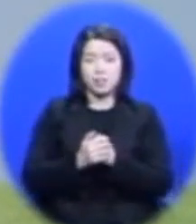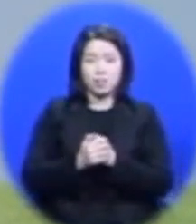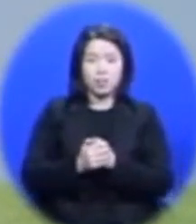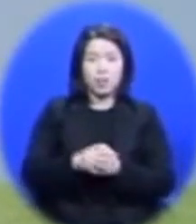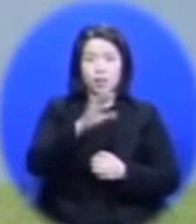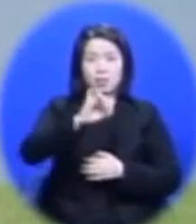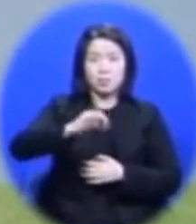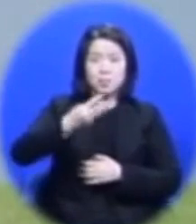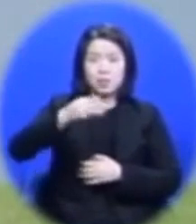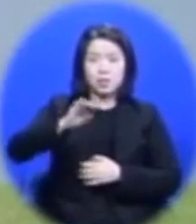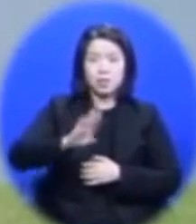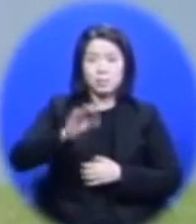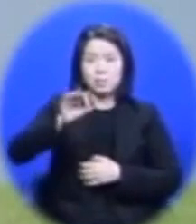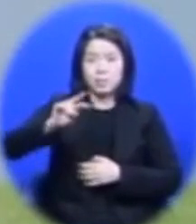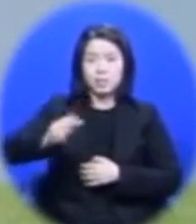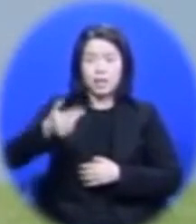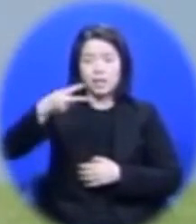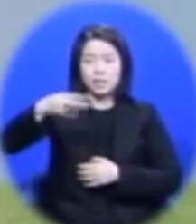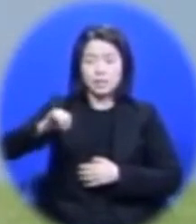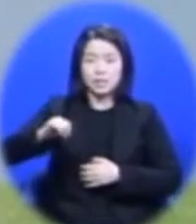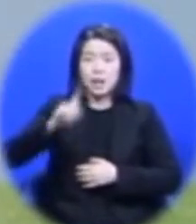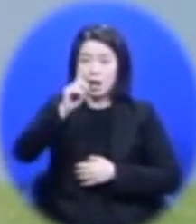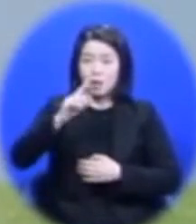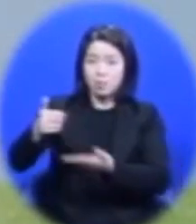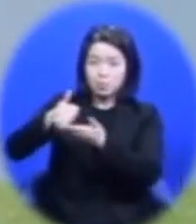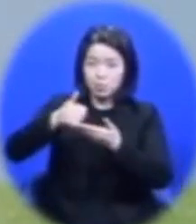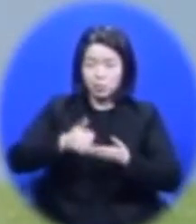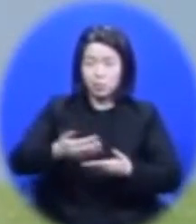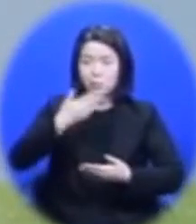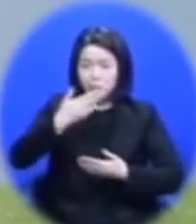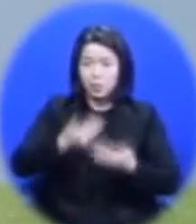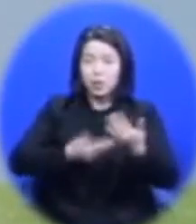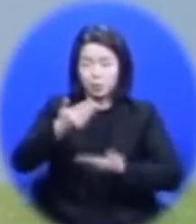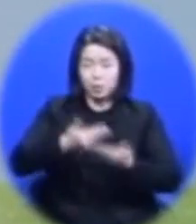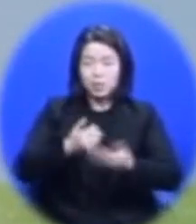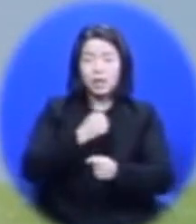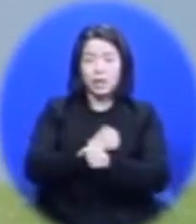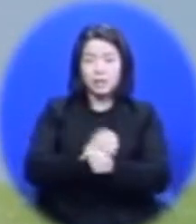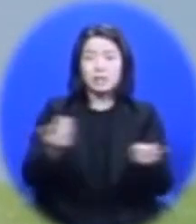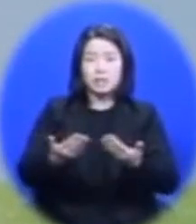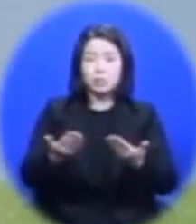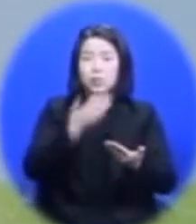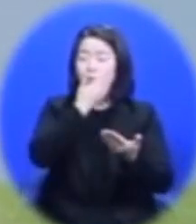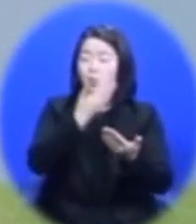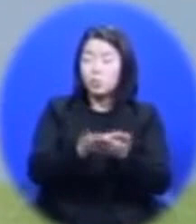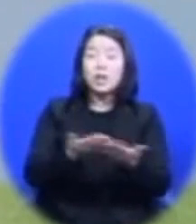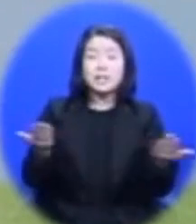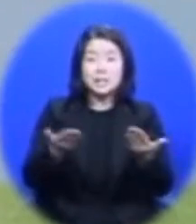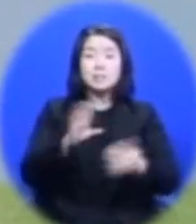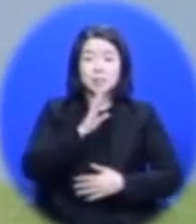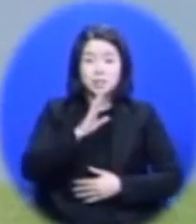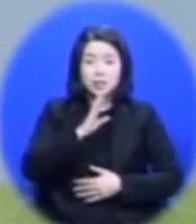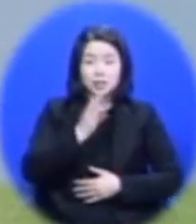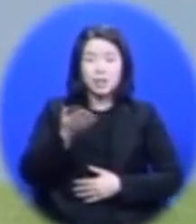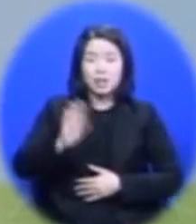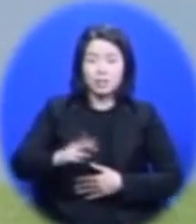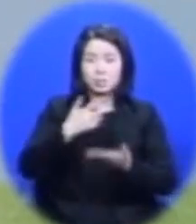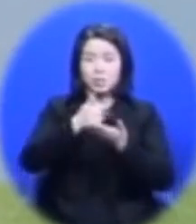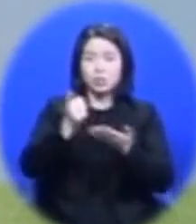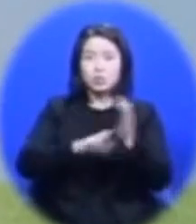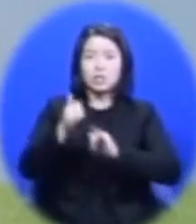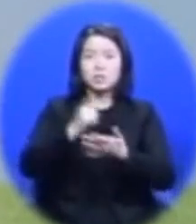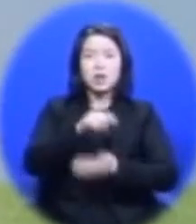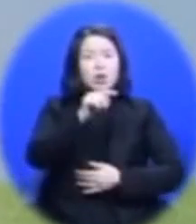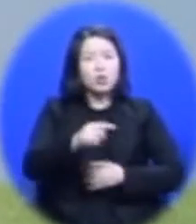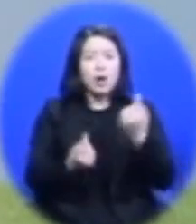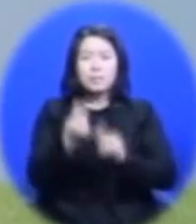필립 얀 씨 그분을 한번 모시고 식사 대접도 하고 교제하는 일도 참 귀한 일이겠지만 여러분 주 예수님은 그와